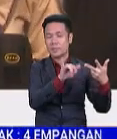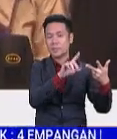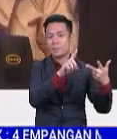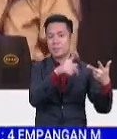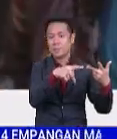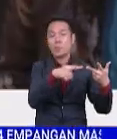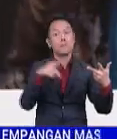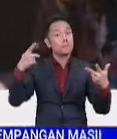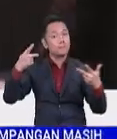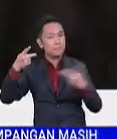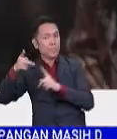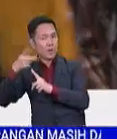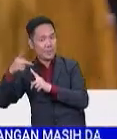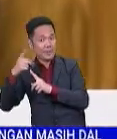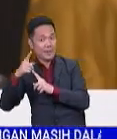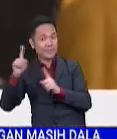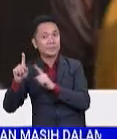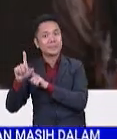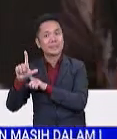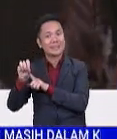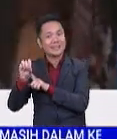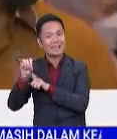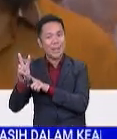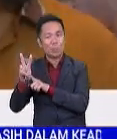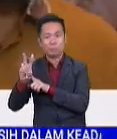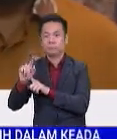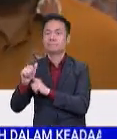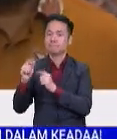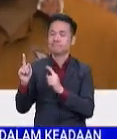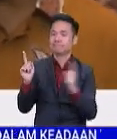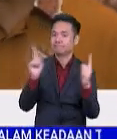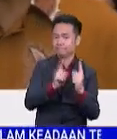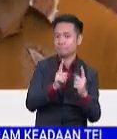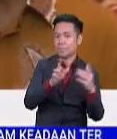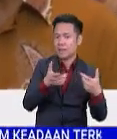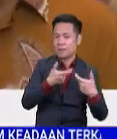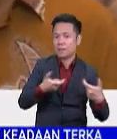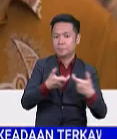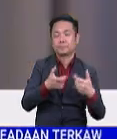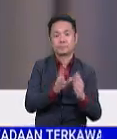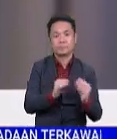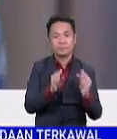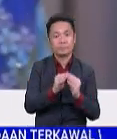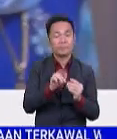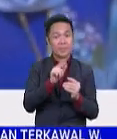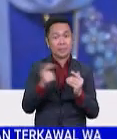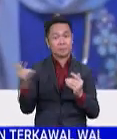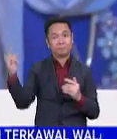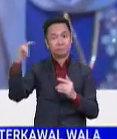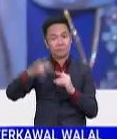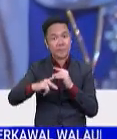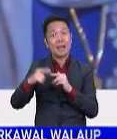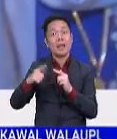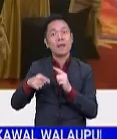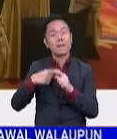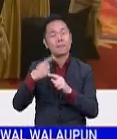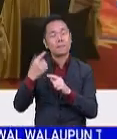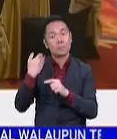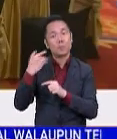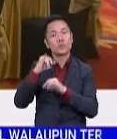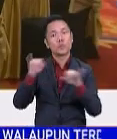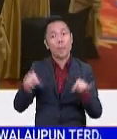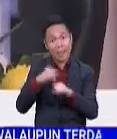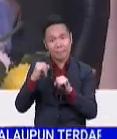undangan Negeri Pulau Pinang Datuk like you came to Nah mahfuzi dan rombongan tiba di Sabah sejak Jumat